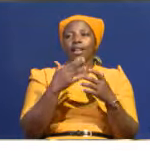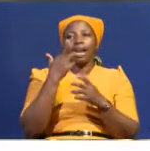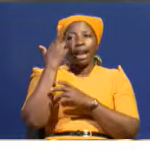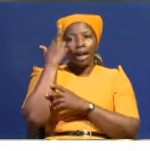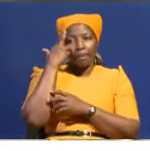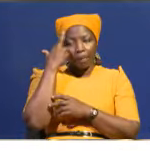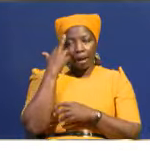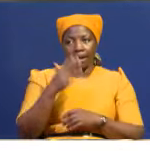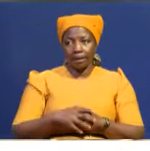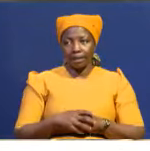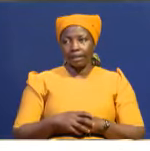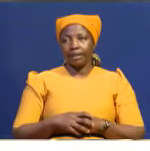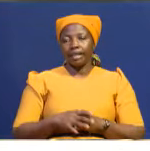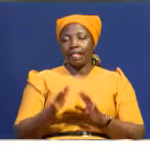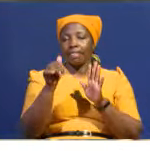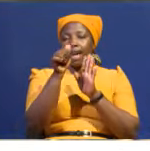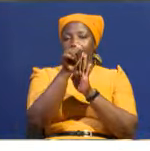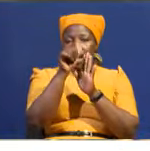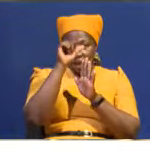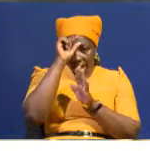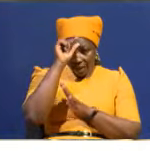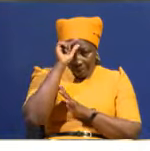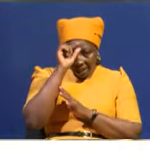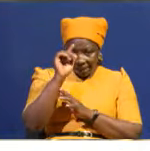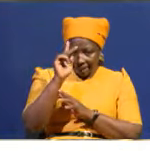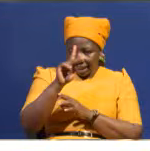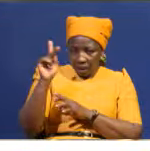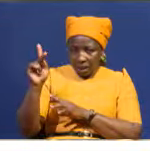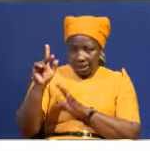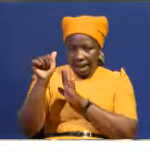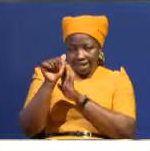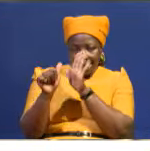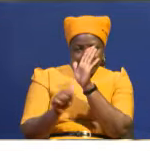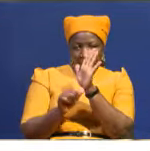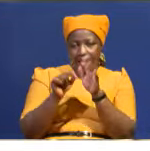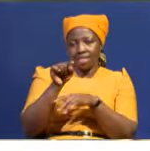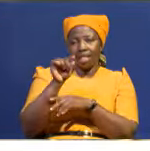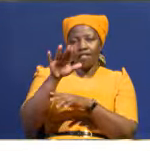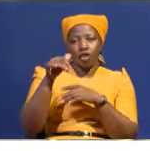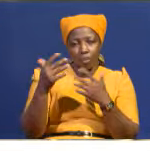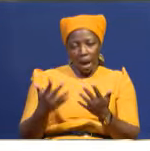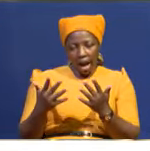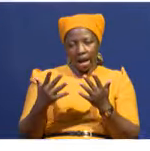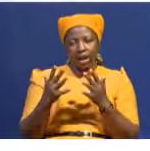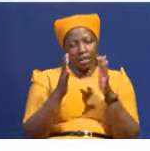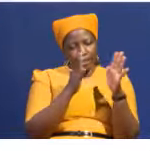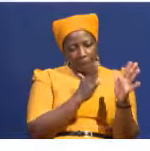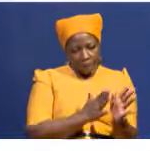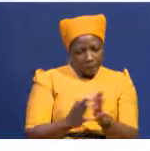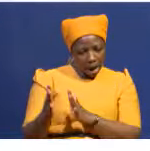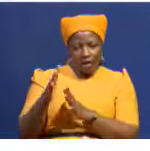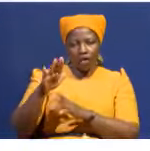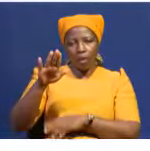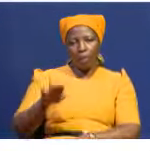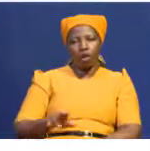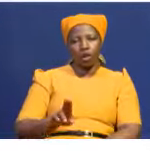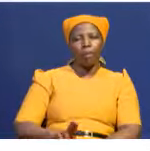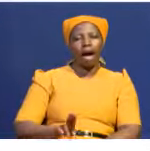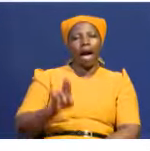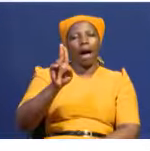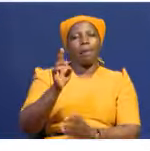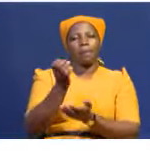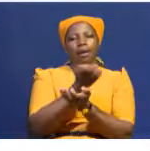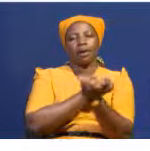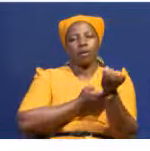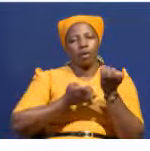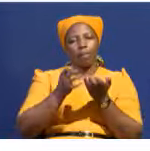kumbuka ajenda ya serikali ya Kenya Kwanza inatokana kutokana kwa ule mpango mzima mzima wa Beta Bottom Up